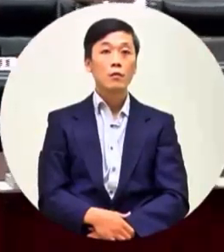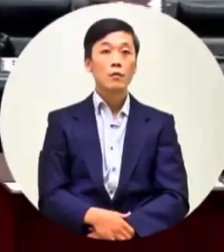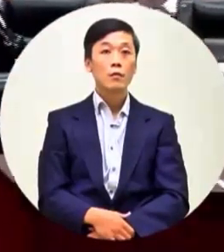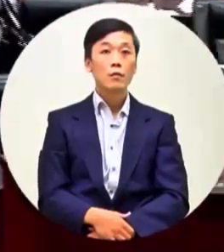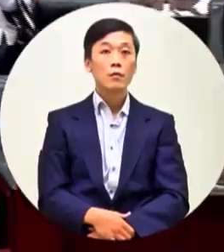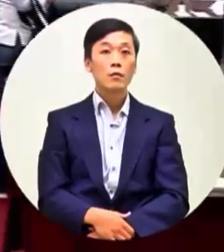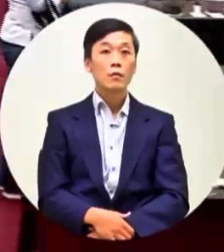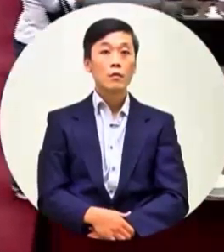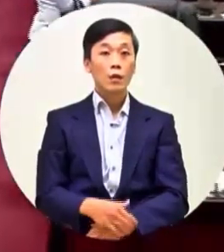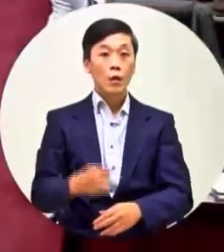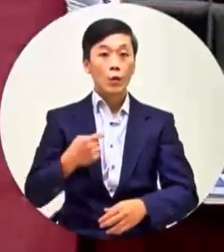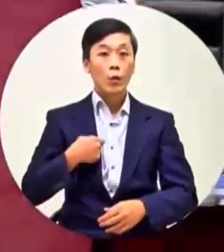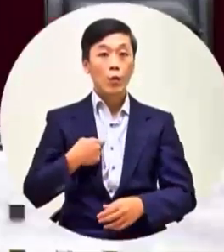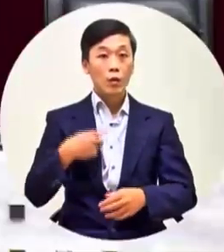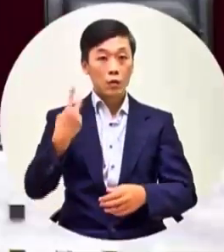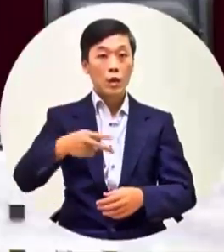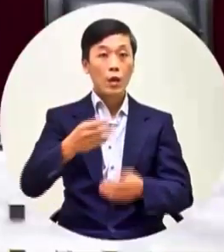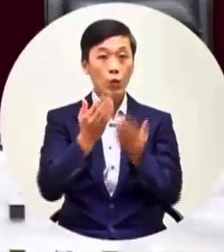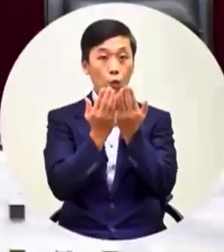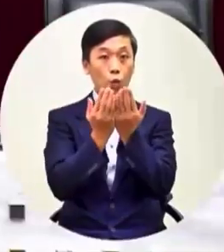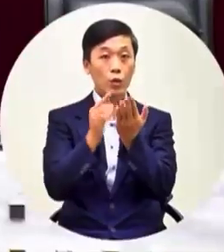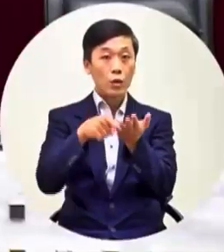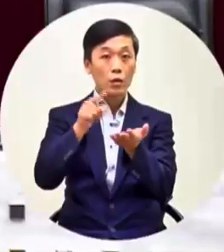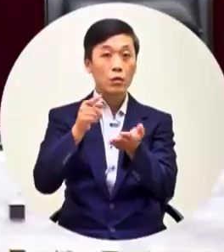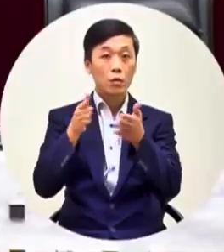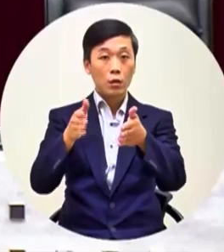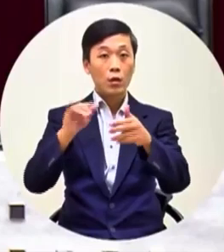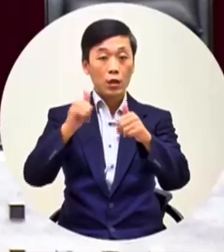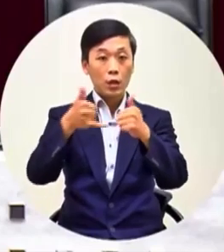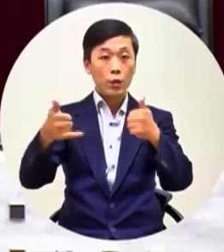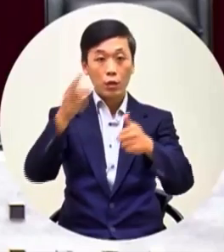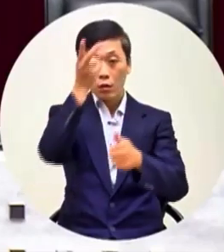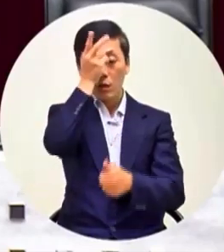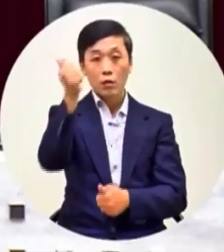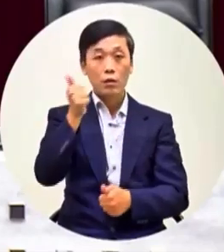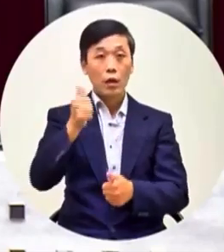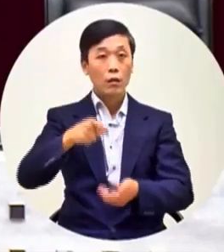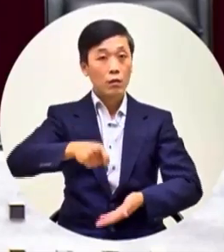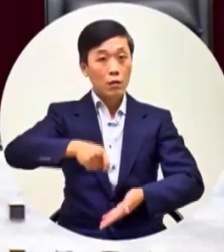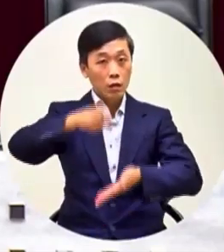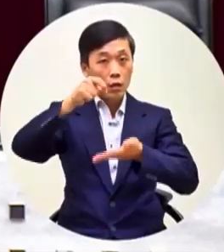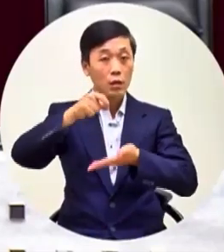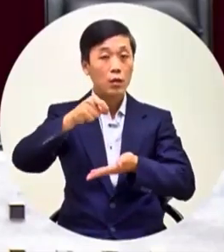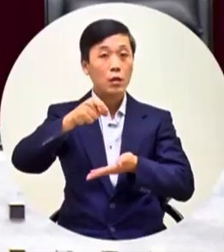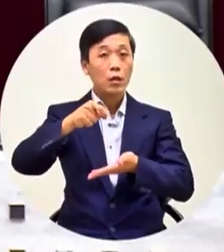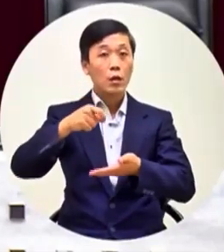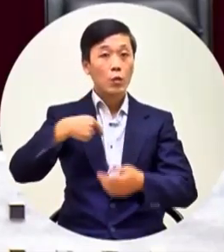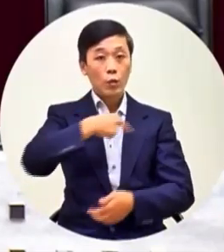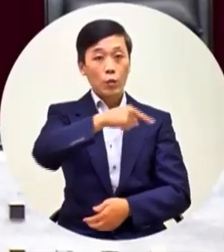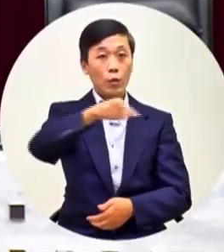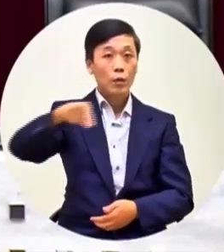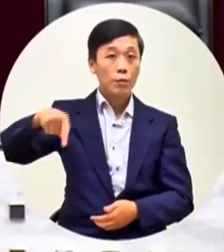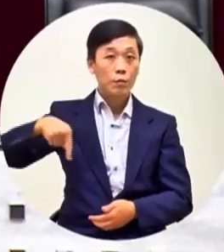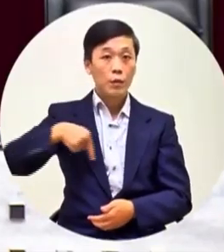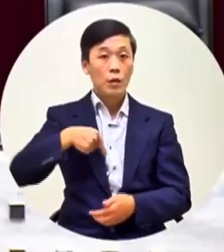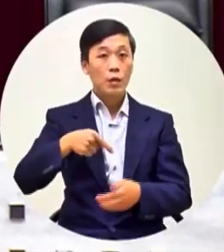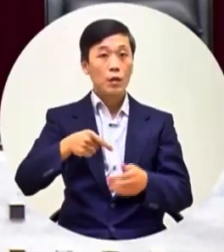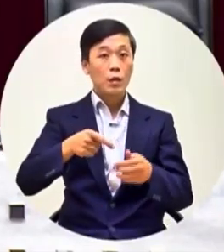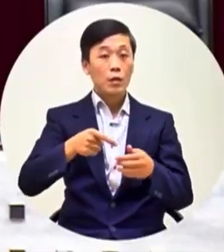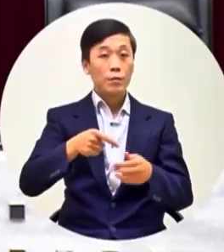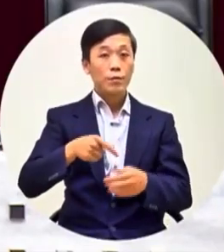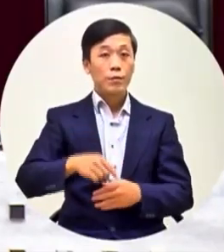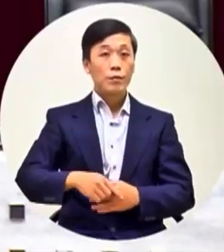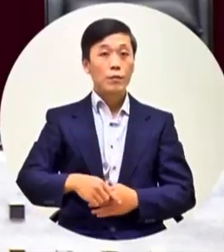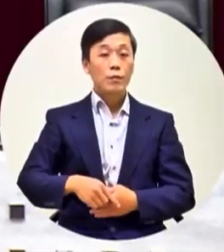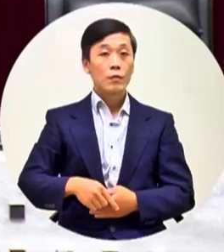那个本席在宣读哈。反对曾议员所提，我们继续召，不是